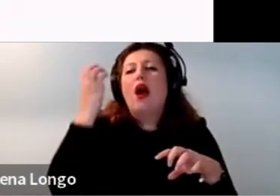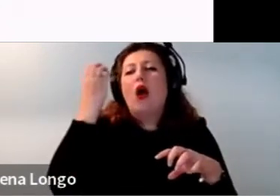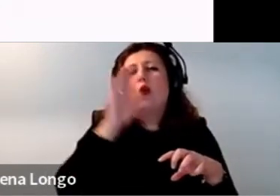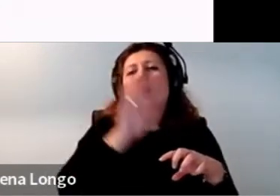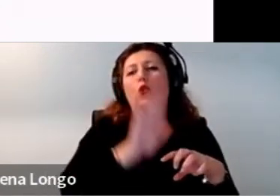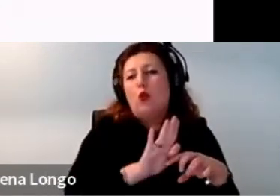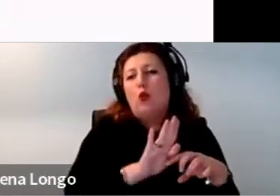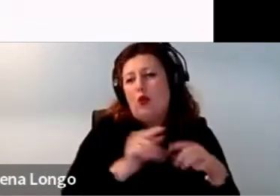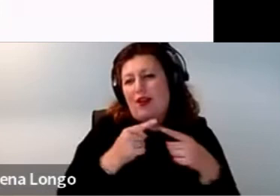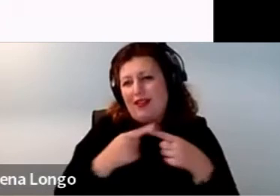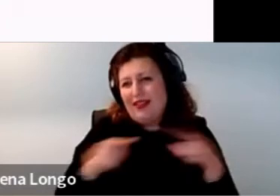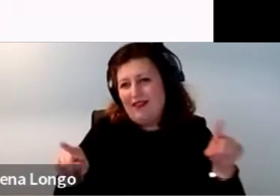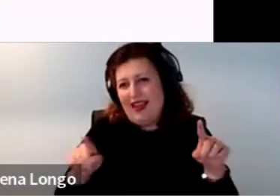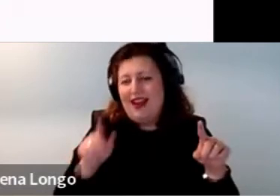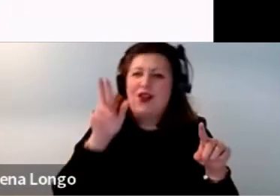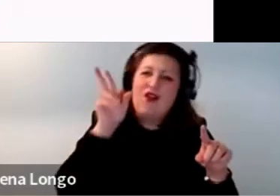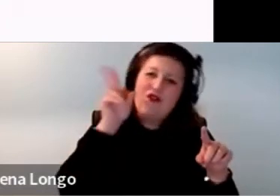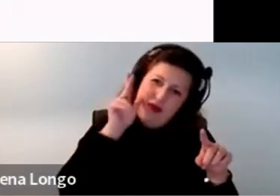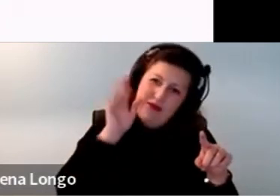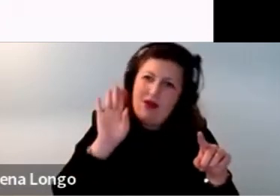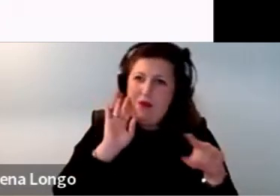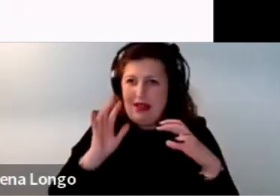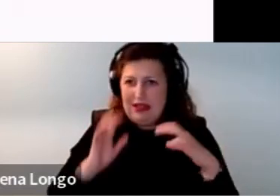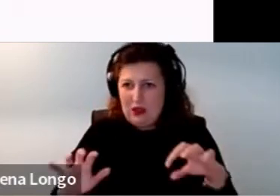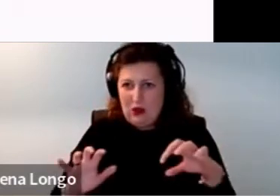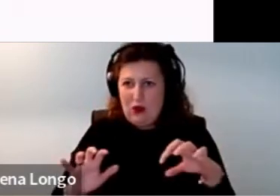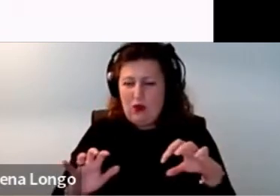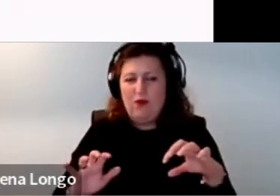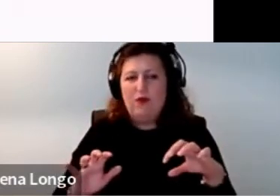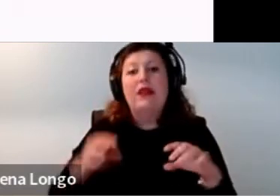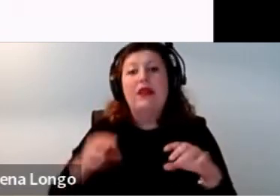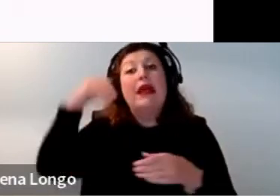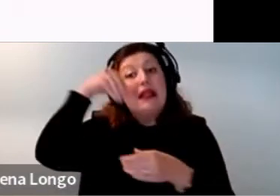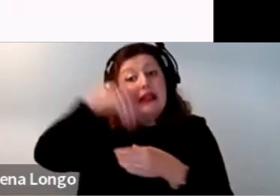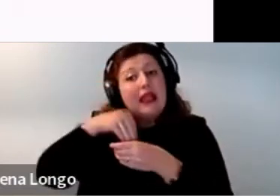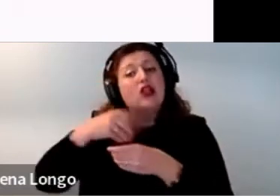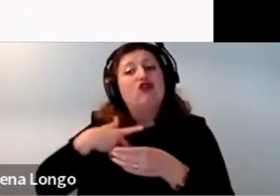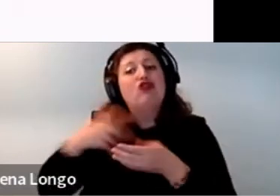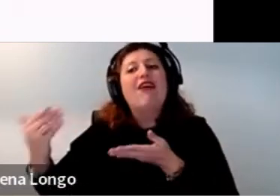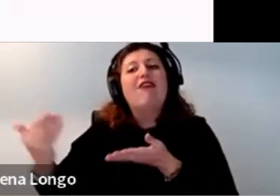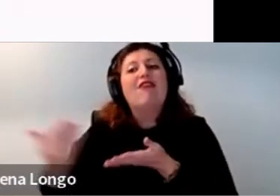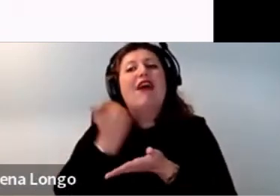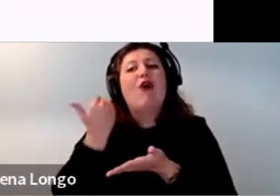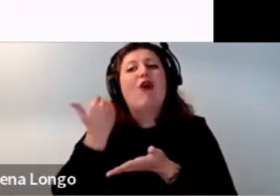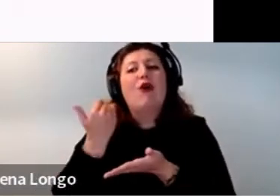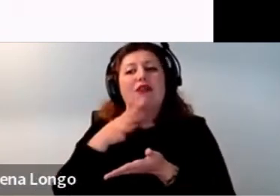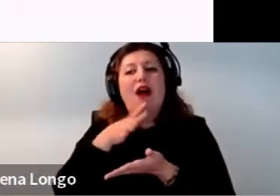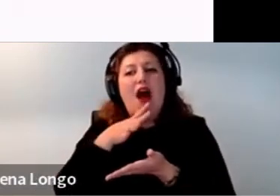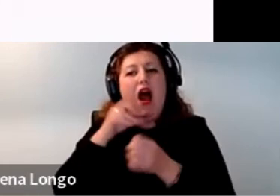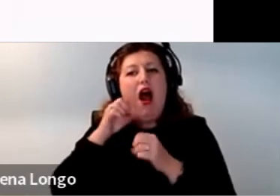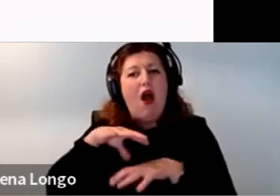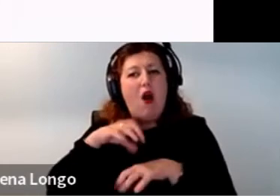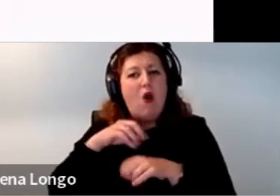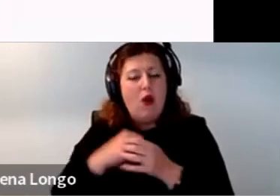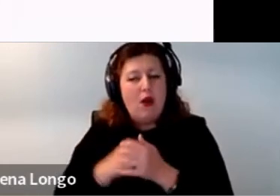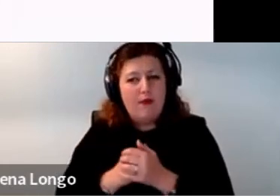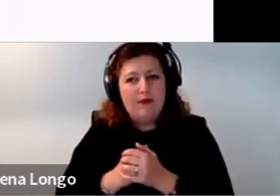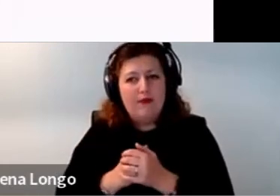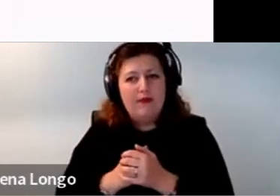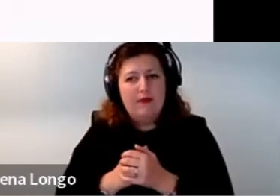progettazione e sempre con una vasca di raccolta al loro... al retro, evitando